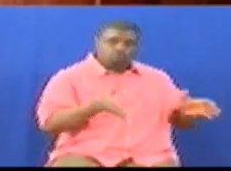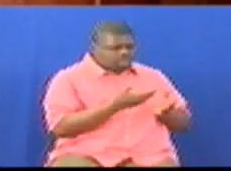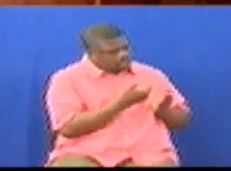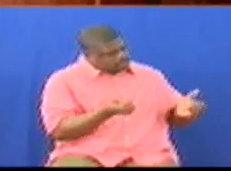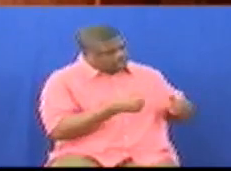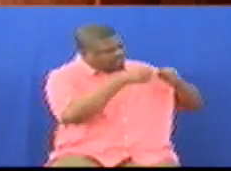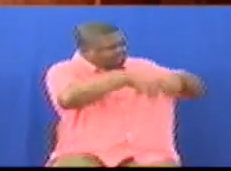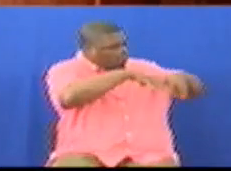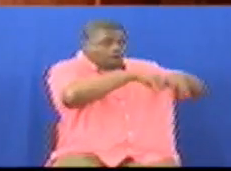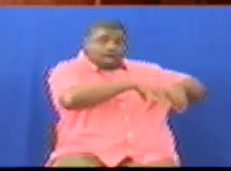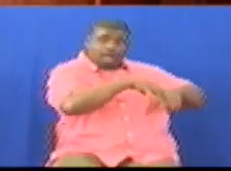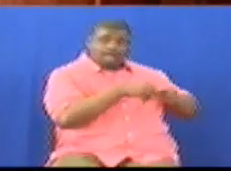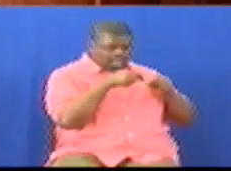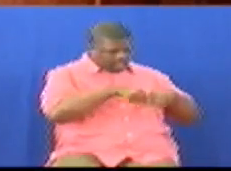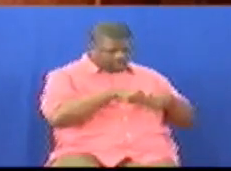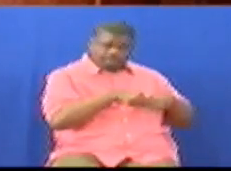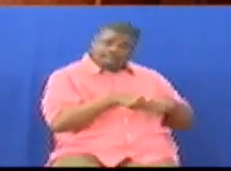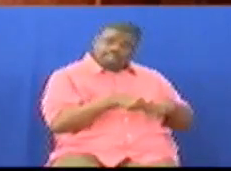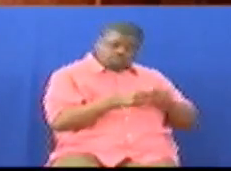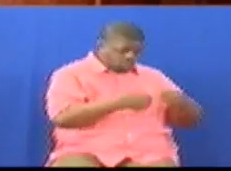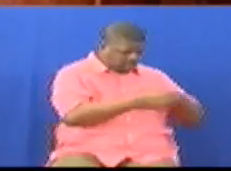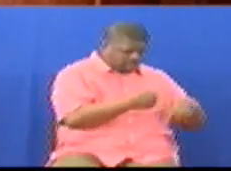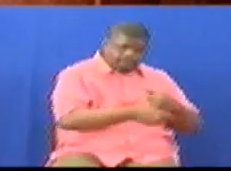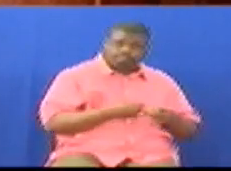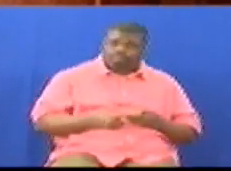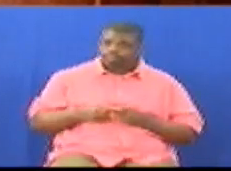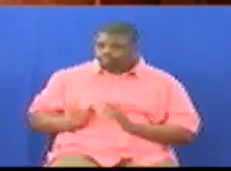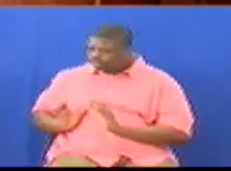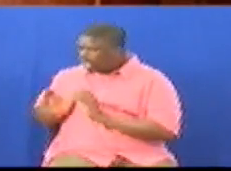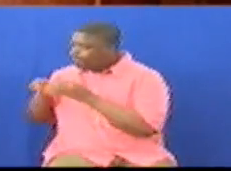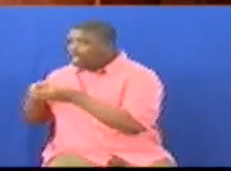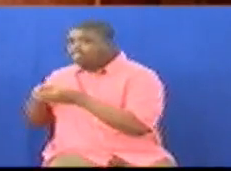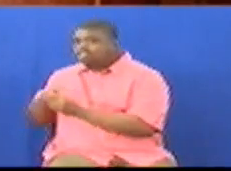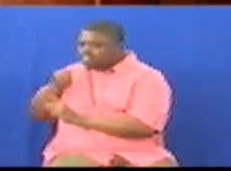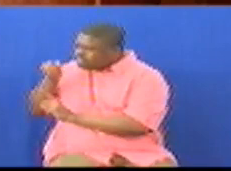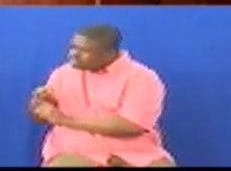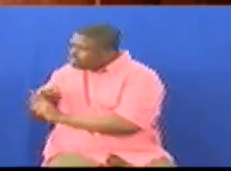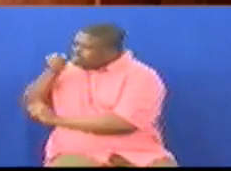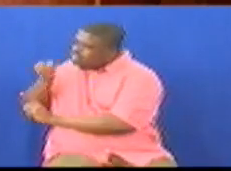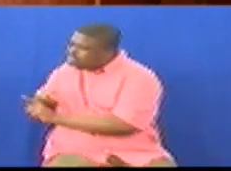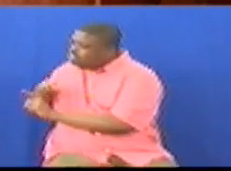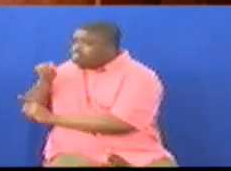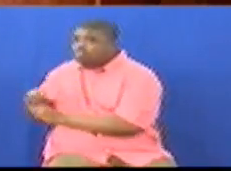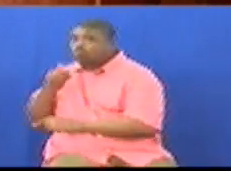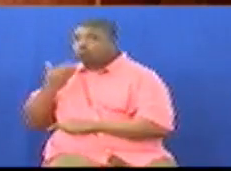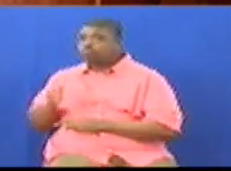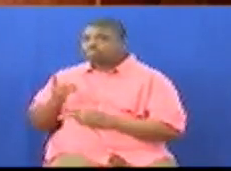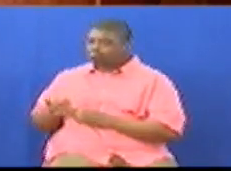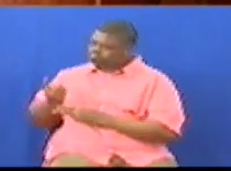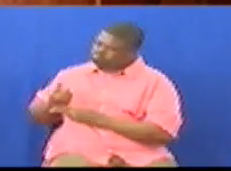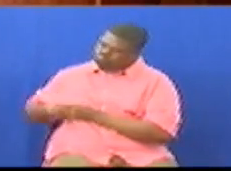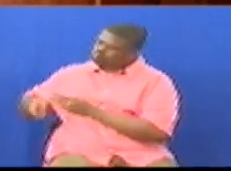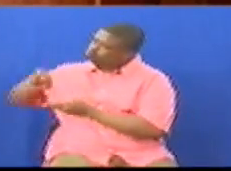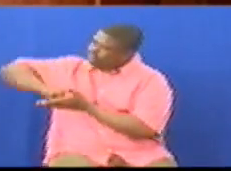zikinyesha nchini tangia mwishoni mwa mwaka jana. Aidha, kamati inaendelea kusisitiza juu ya umuhimu wa kuongeza mgao wa fedha